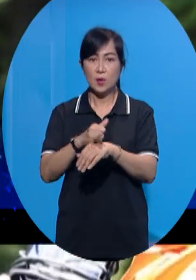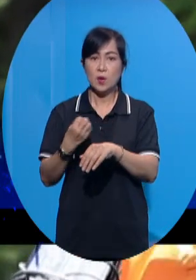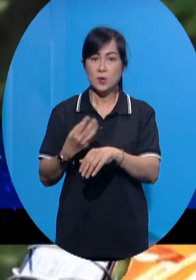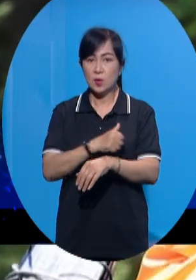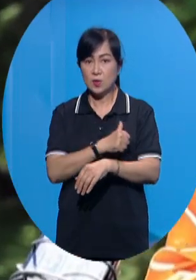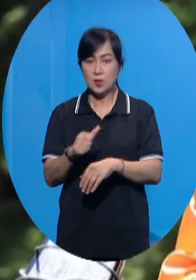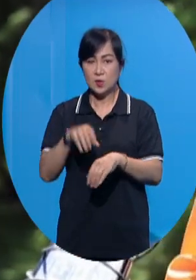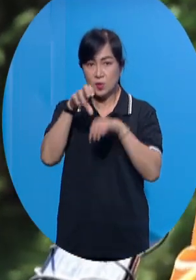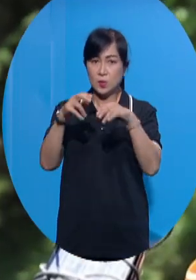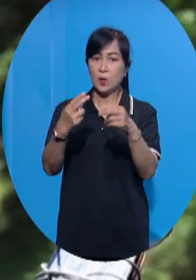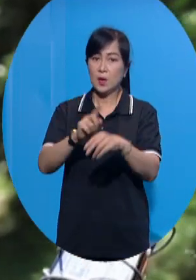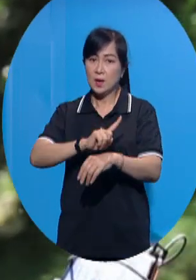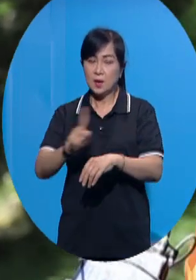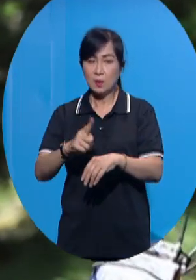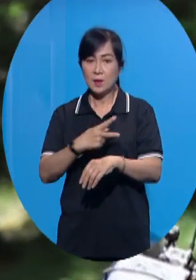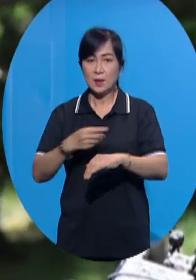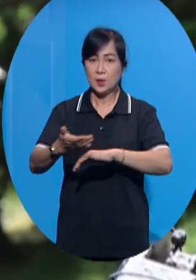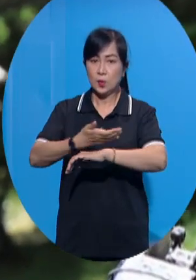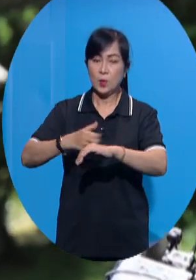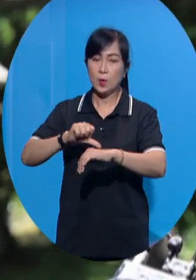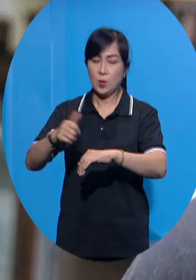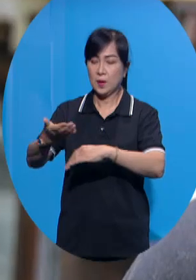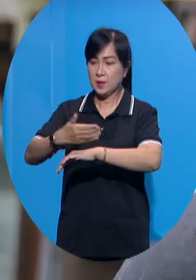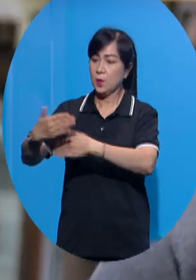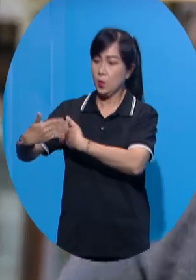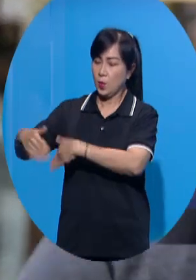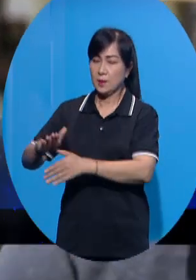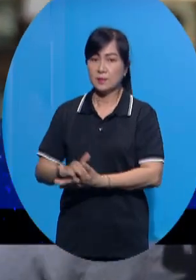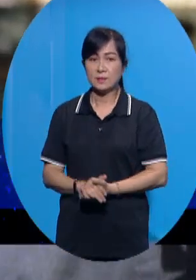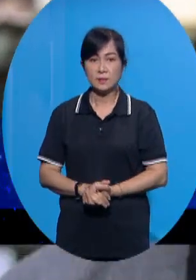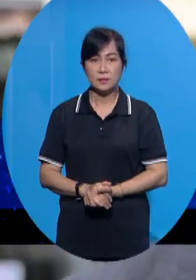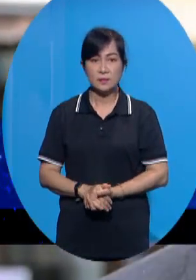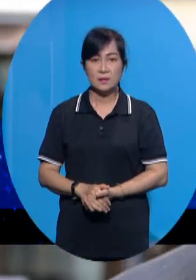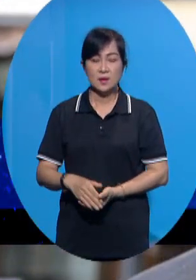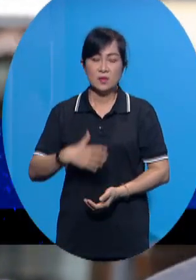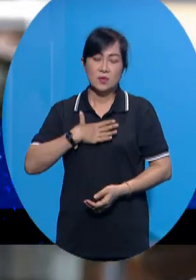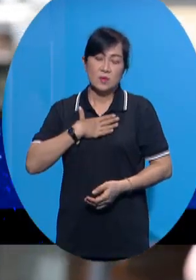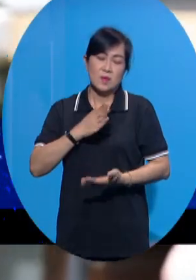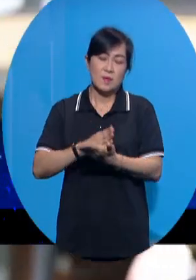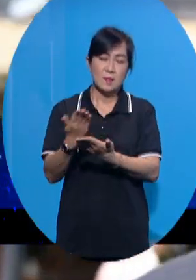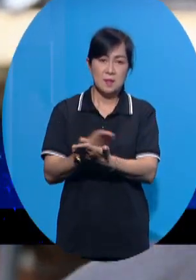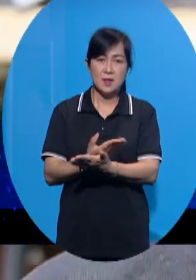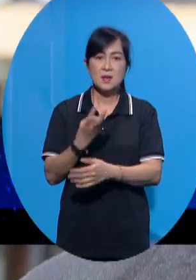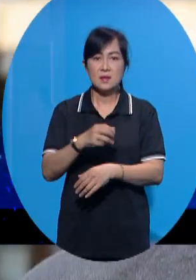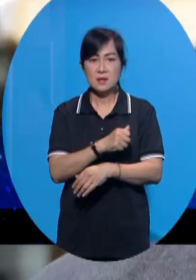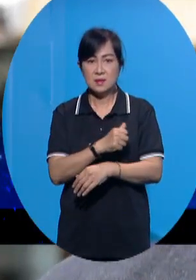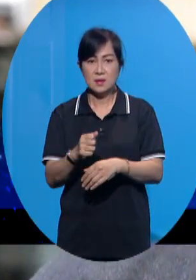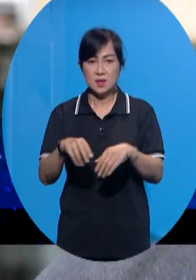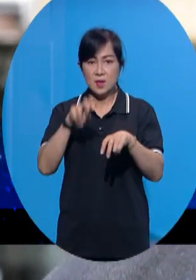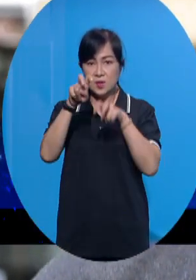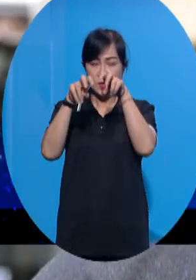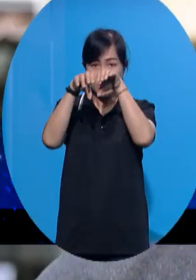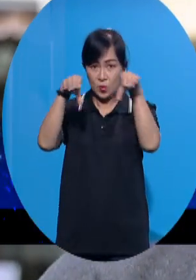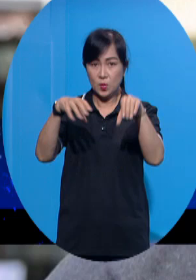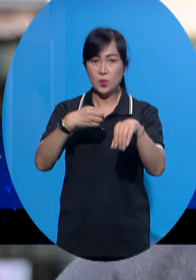một số người không leo núi, dù là du khách trong nước hay nước ngoài. Tôi hơi thất vọng vì các biện pháp mới sẽ ít người được phép leo núi hơn,